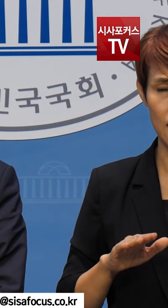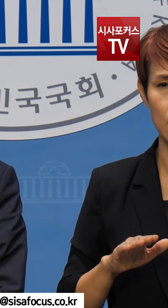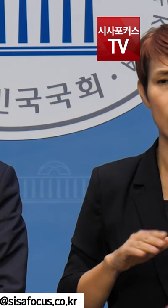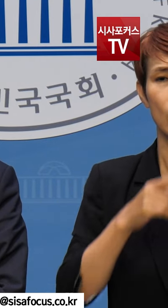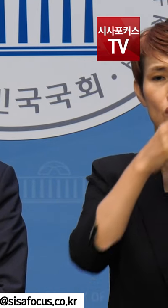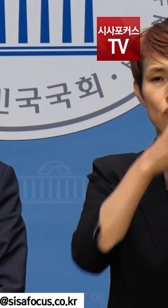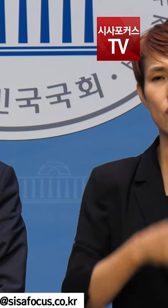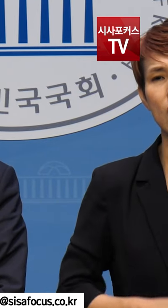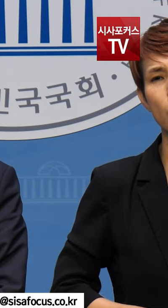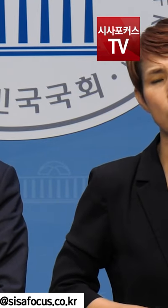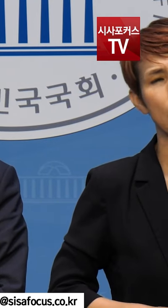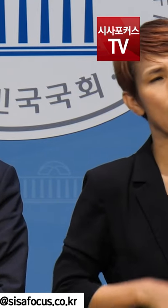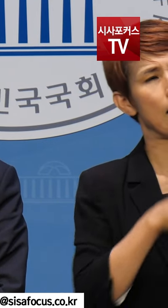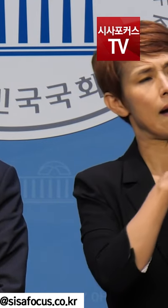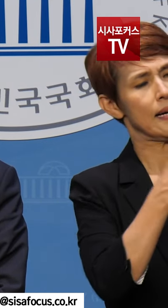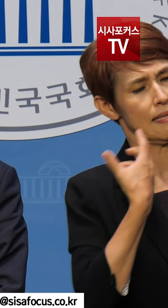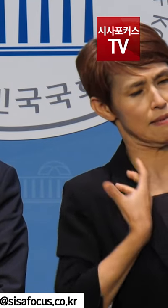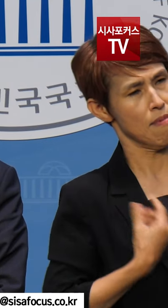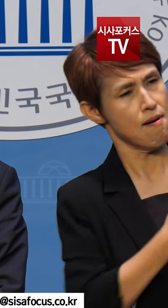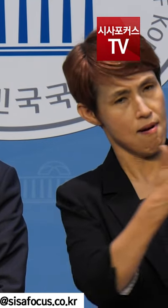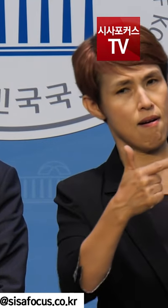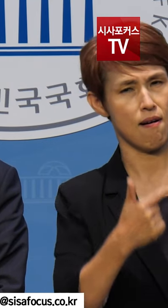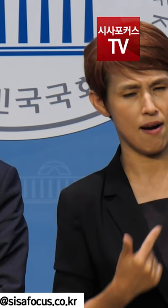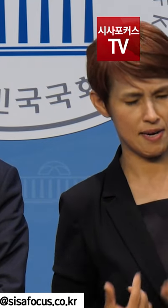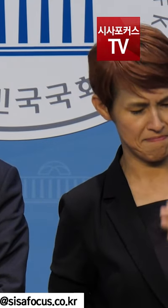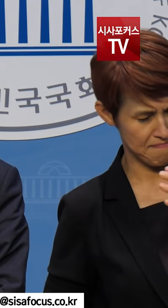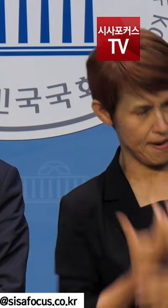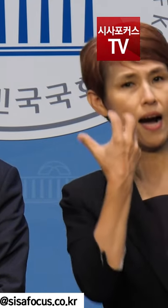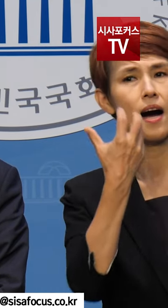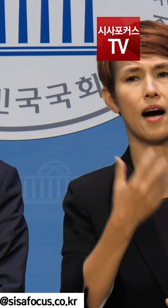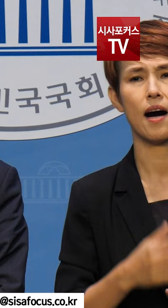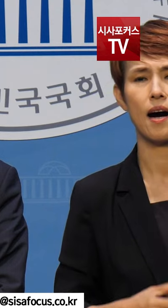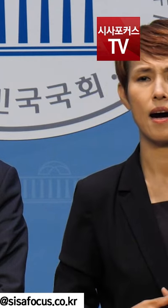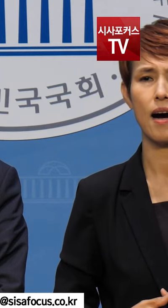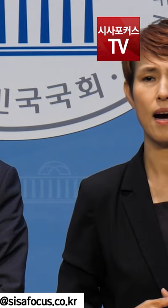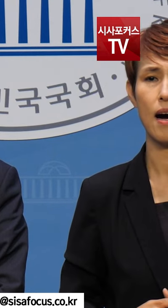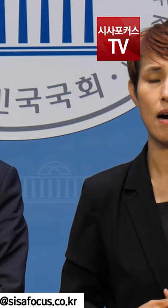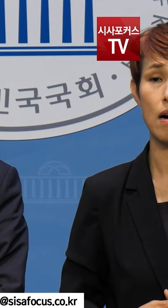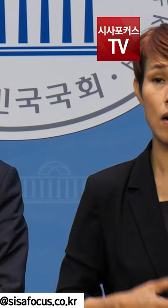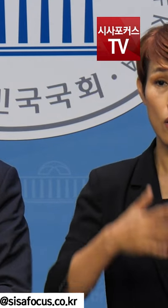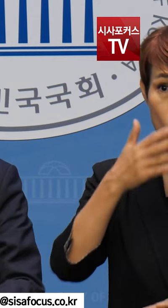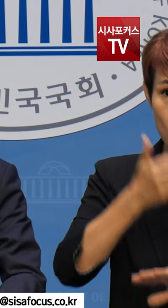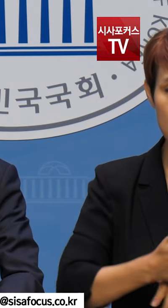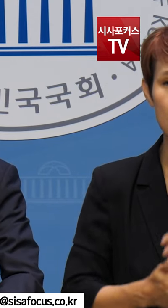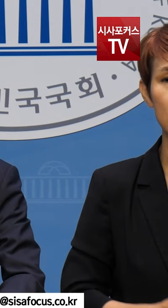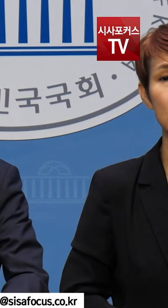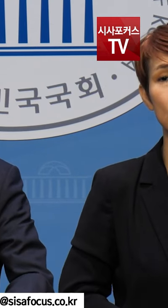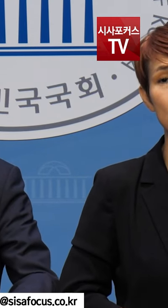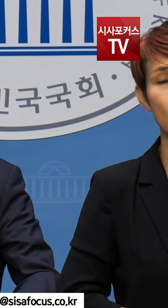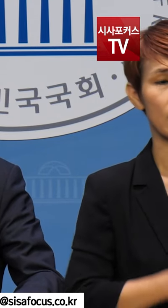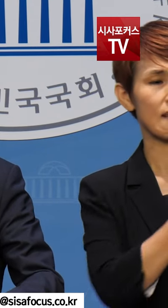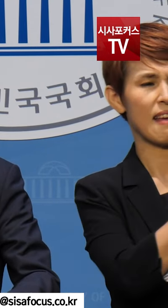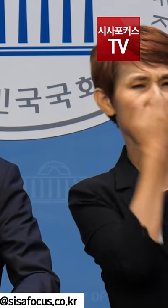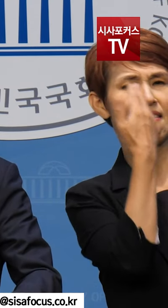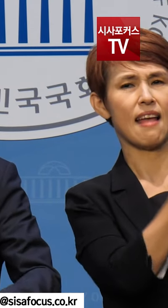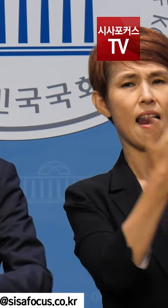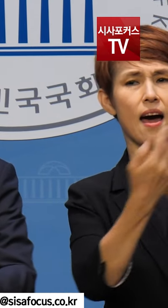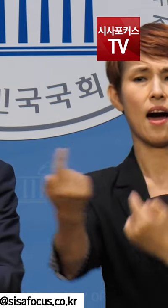윤석열 대통령에 대한 실망 그리고 분노로 커져서 들불처럼 번진 것이 탄핵 청원이라고 보는